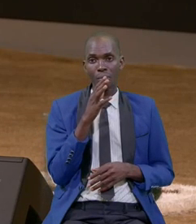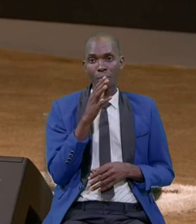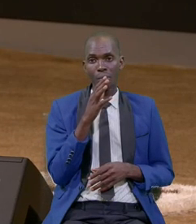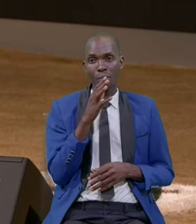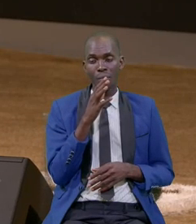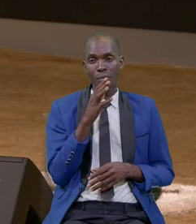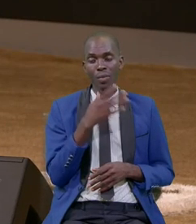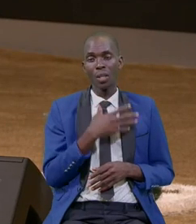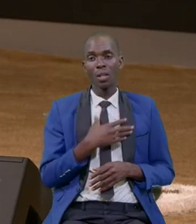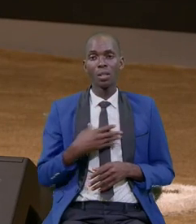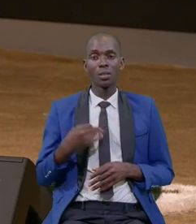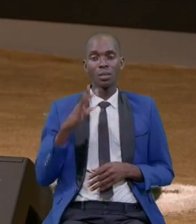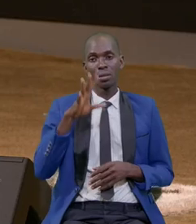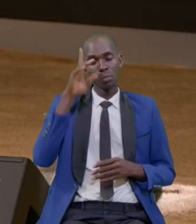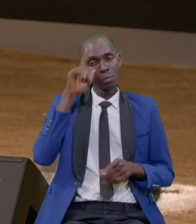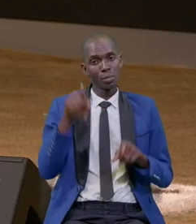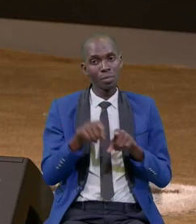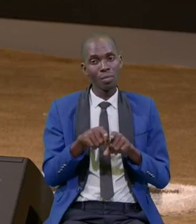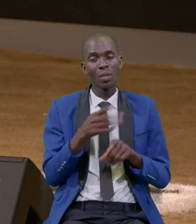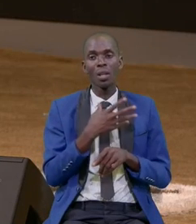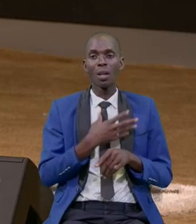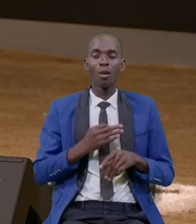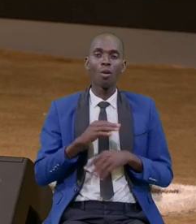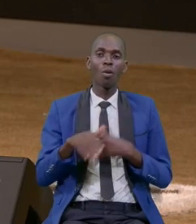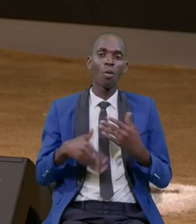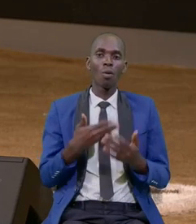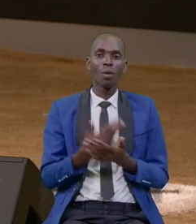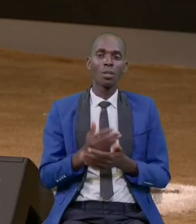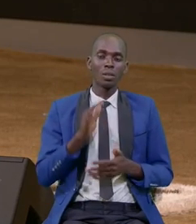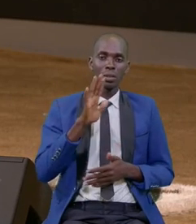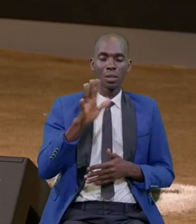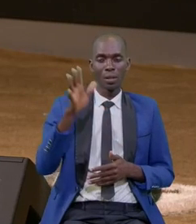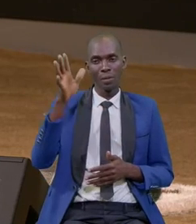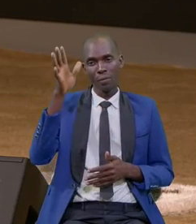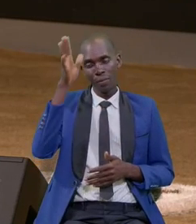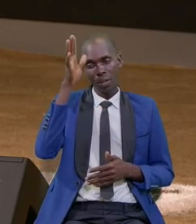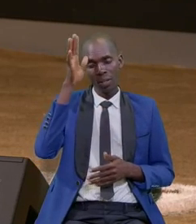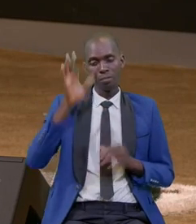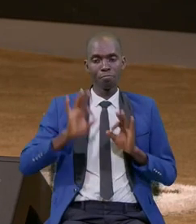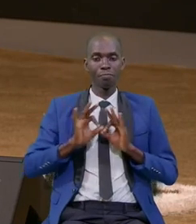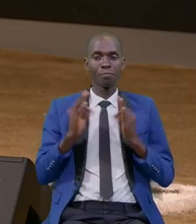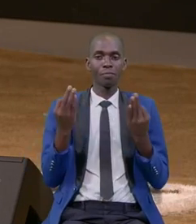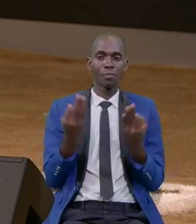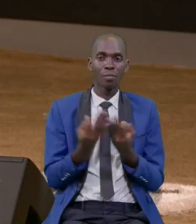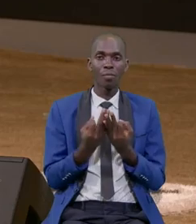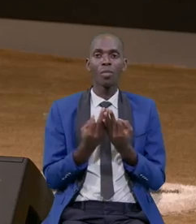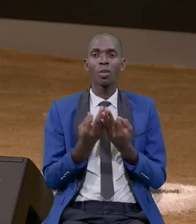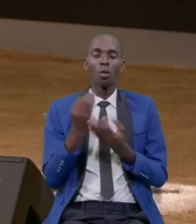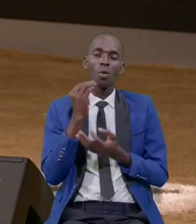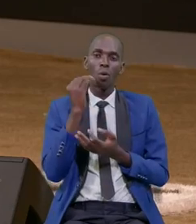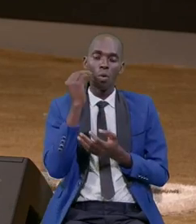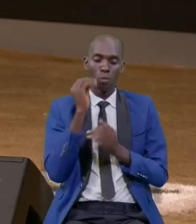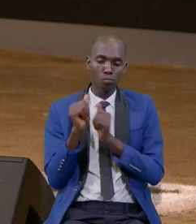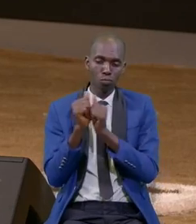mère, tes frères et toute la famille de ton père.